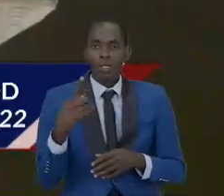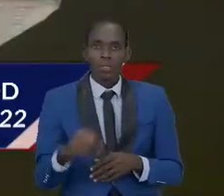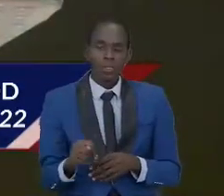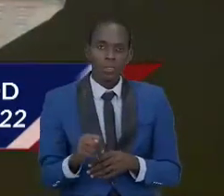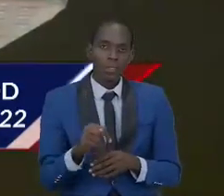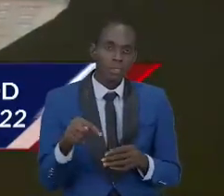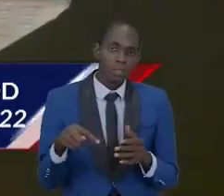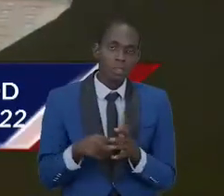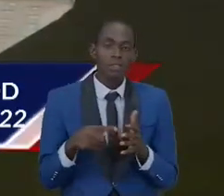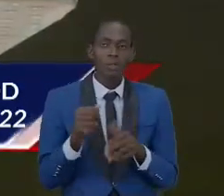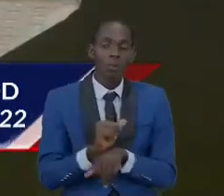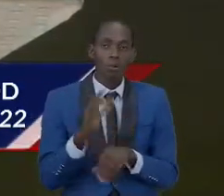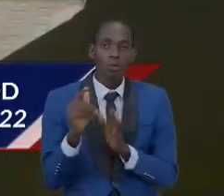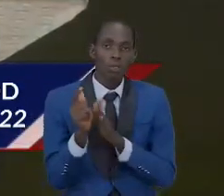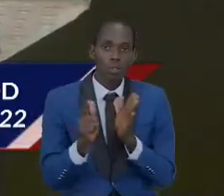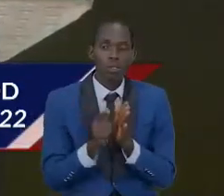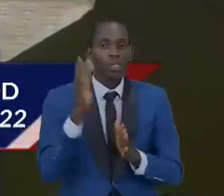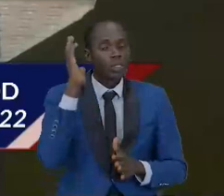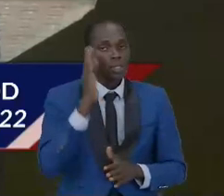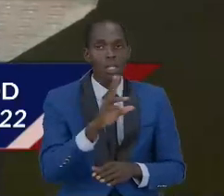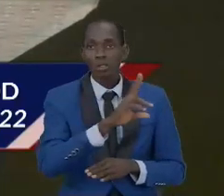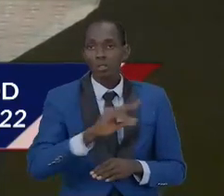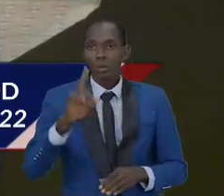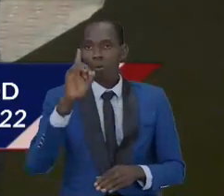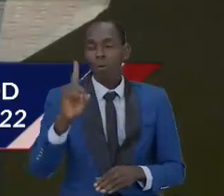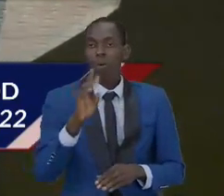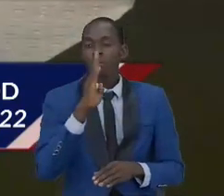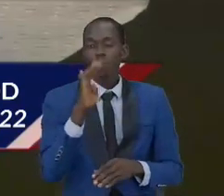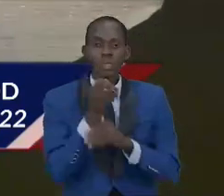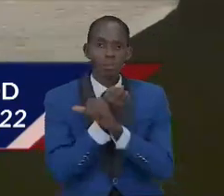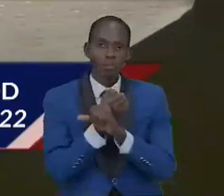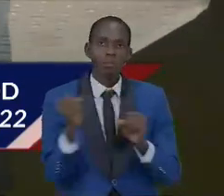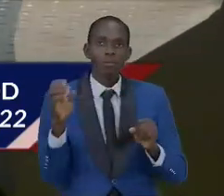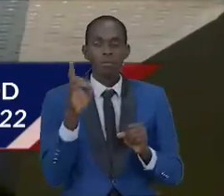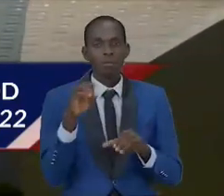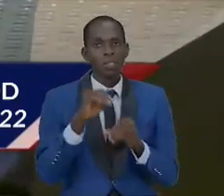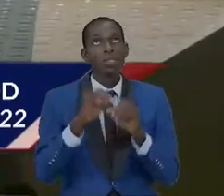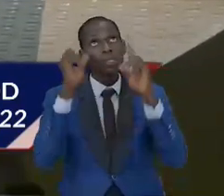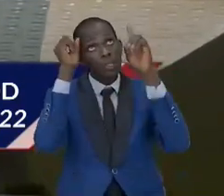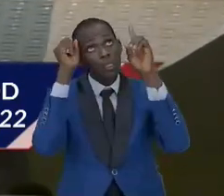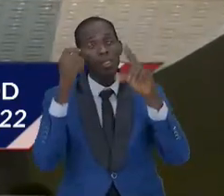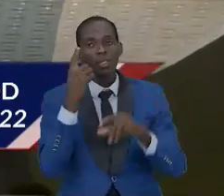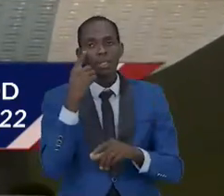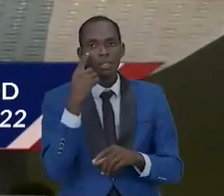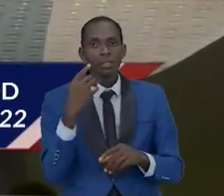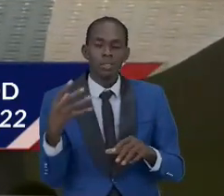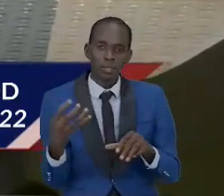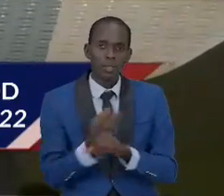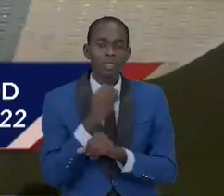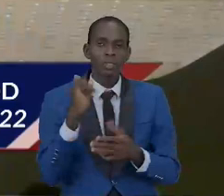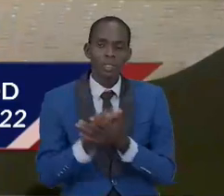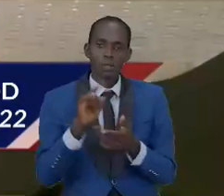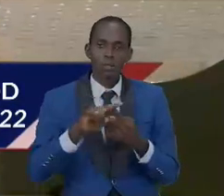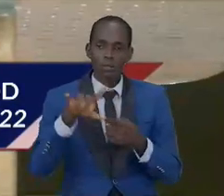nul ne sera justifié devant lui par les œuvres de la loi prenez cela à cœur